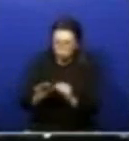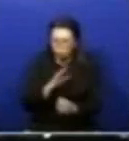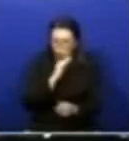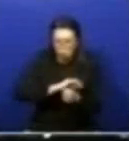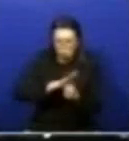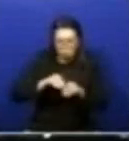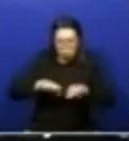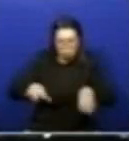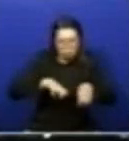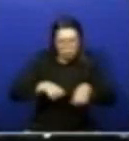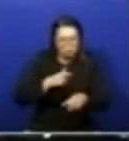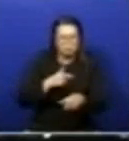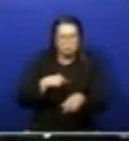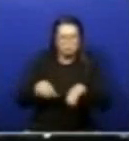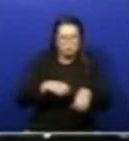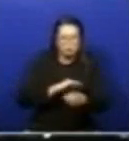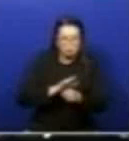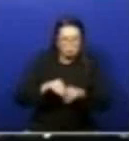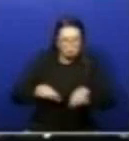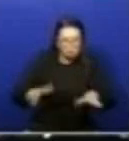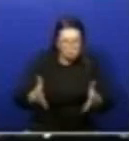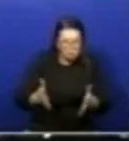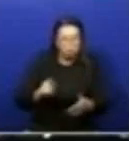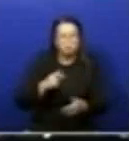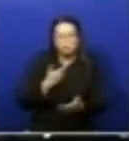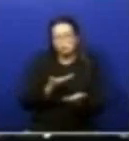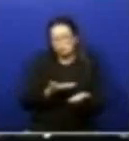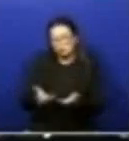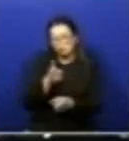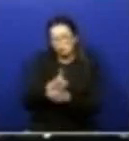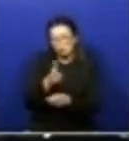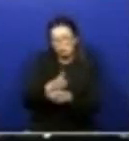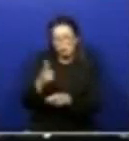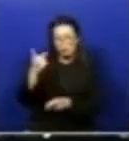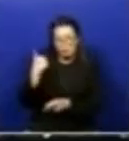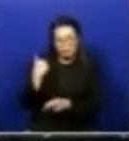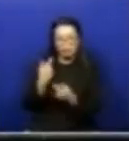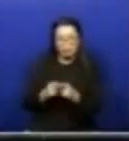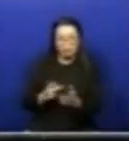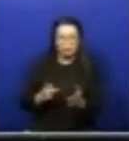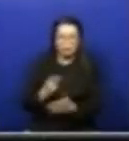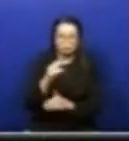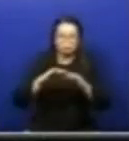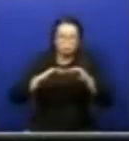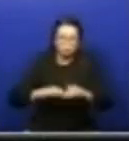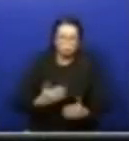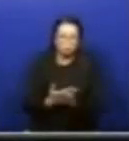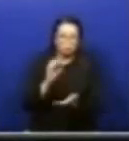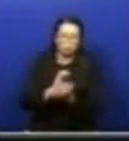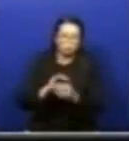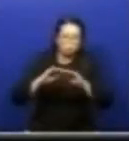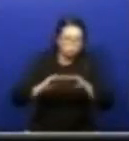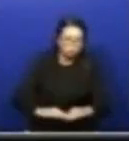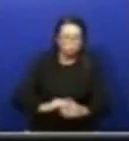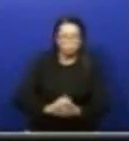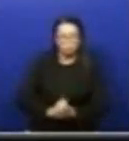ควิดนี่เขาจะจัดเลี้ยงด้วยซ้ำไปครับต้อนรับแต่เราก็ไปตัดเอาของเขางบโอท็อปคือ